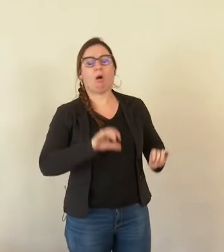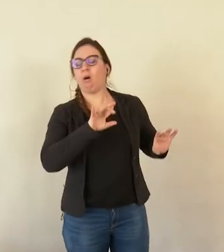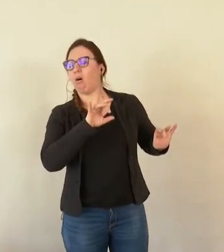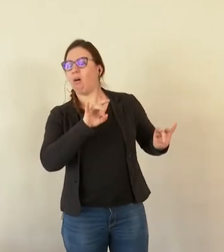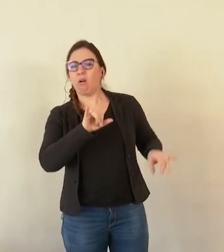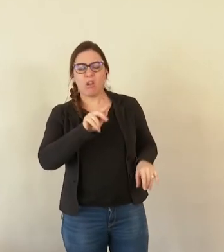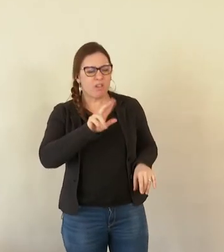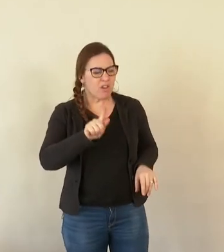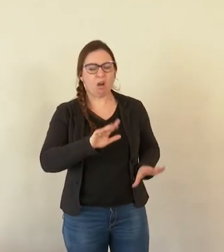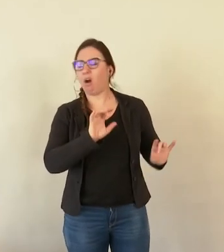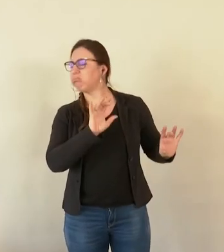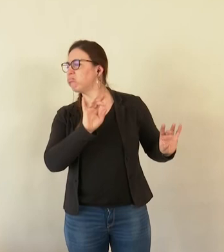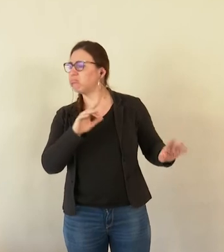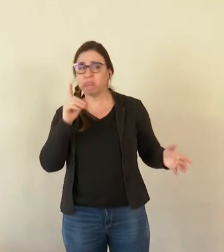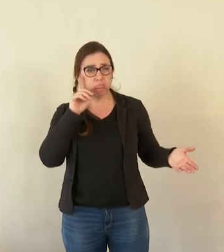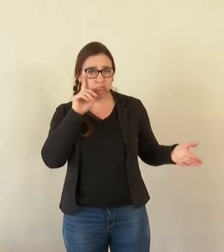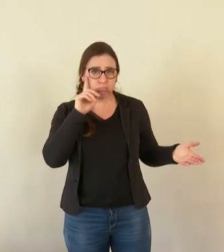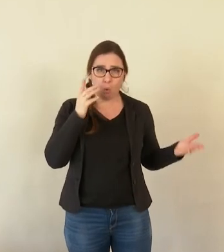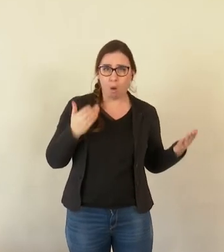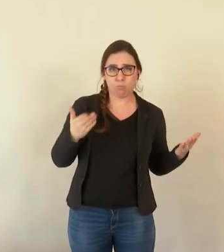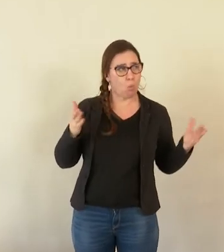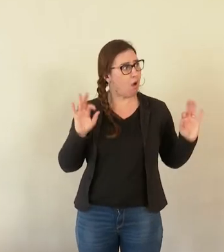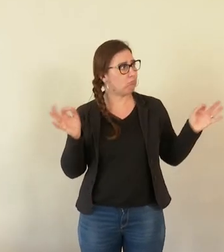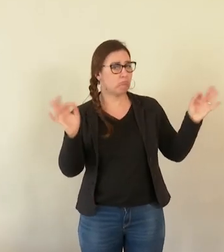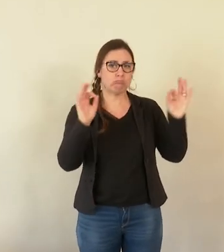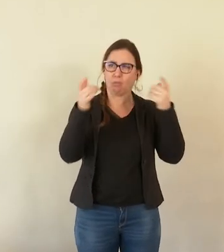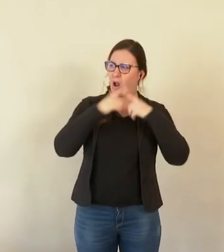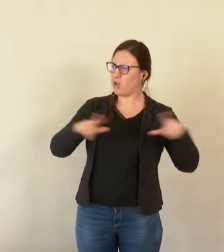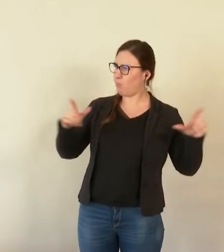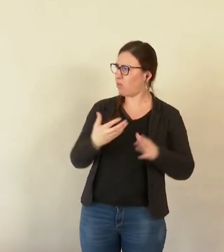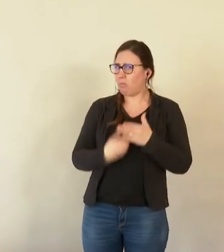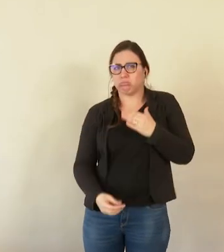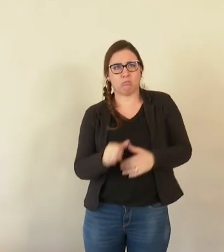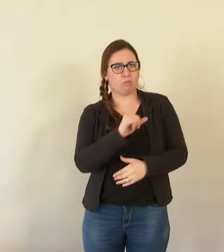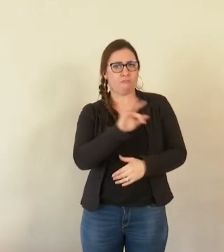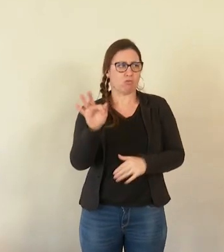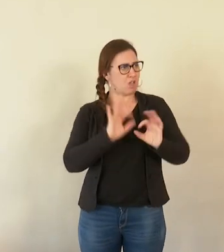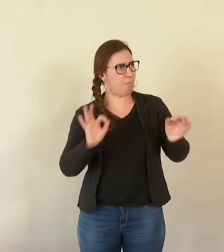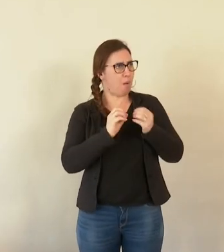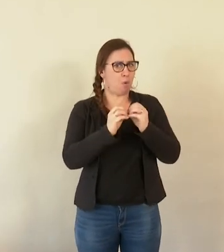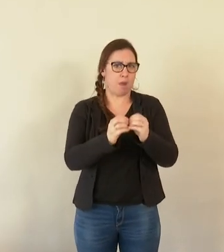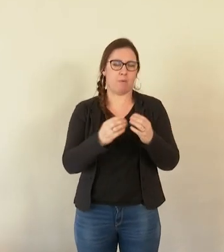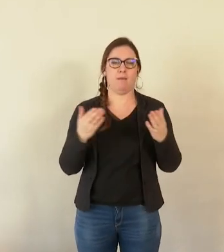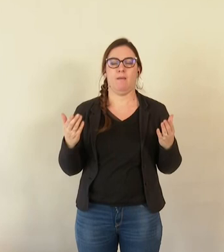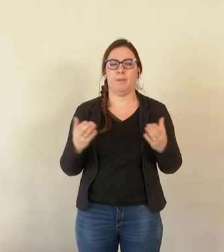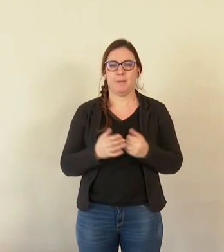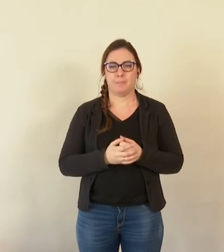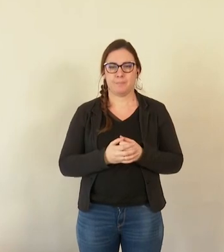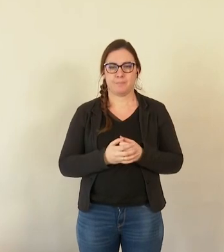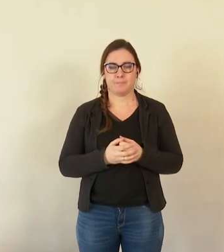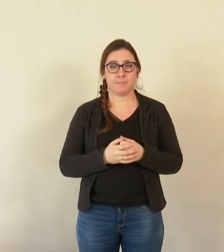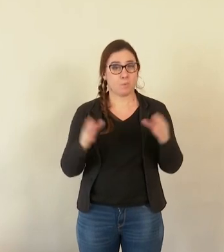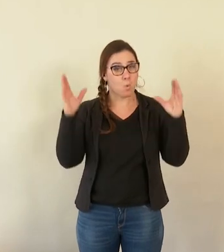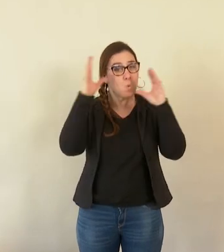l'IVG puisque il ne voit pas d'obstacle aujourd'hui à la liberté d'avorter en France c'est oublié à quel